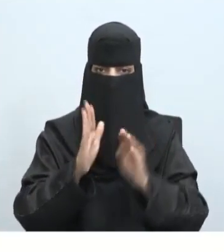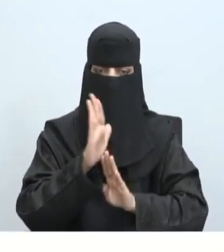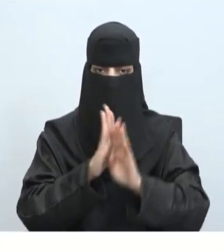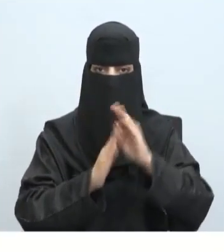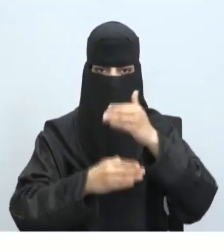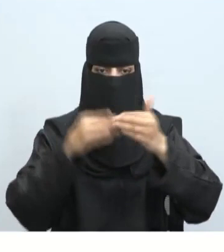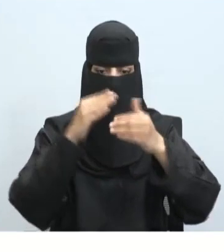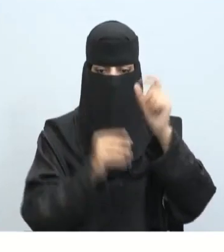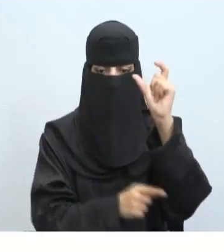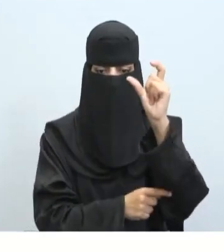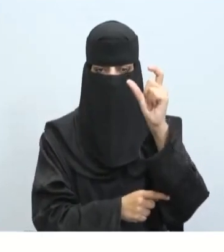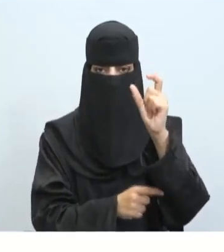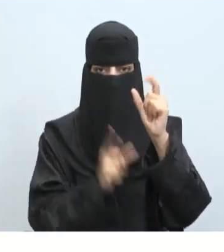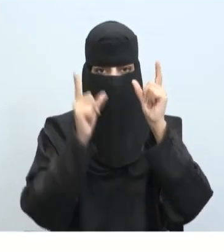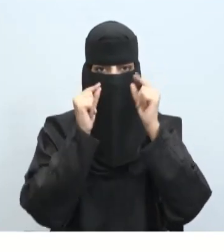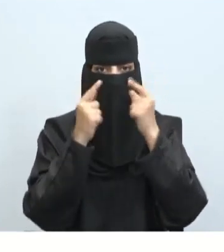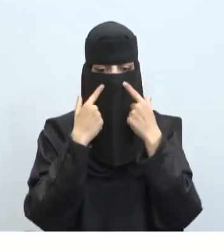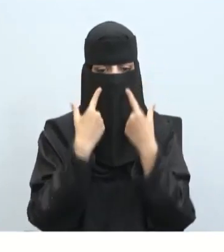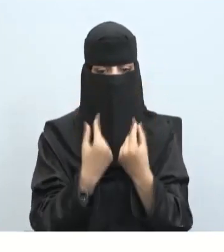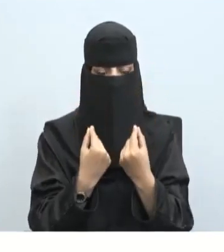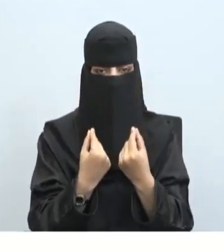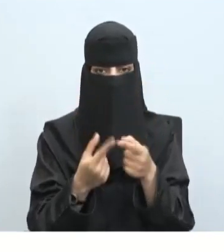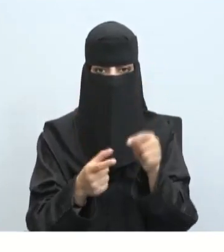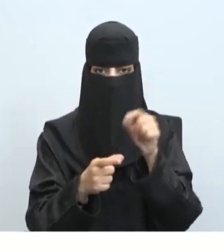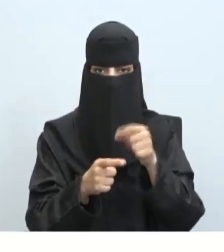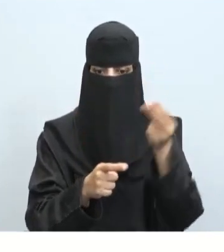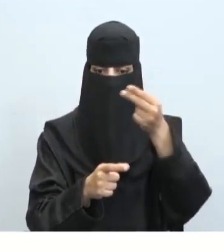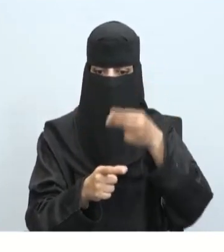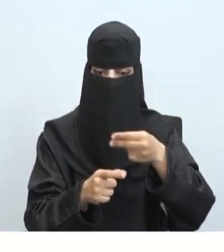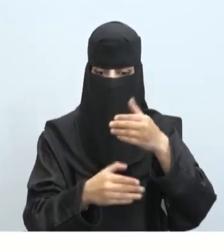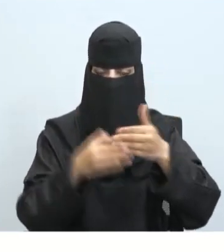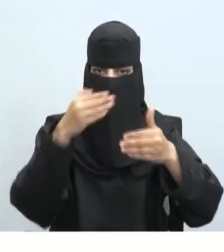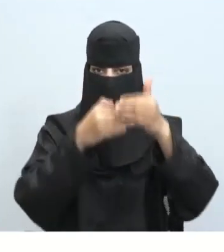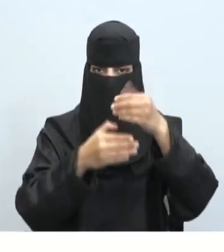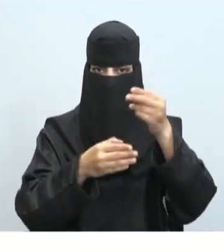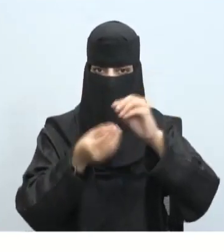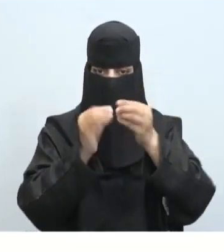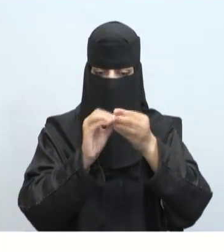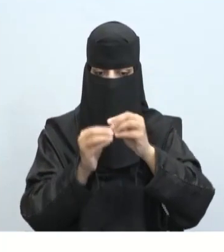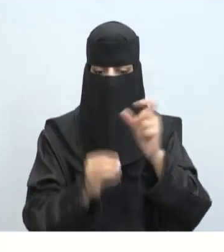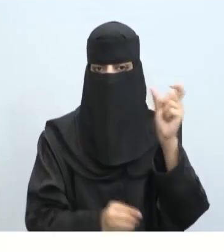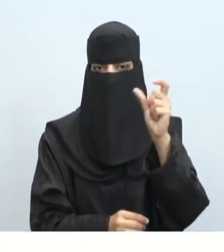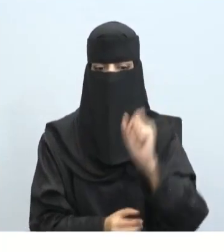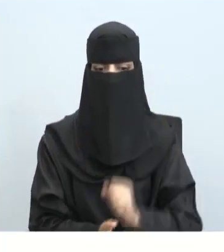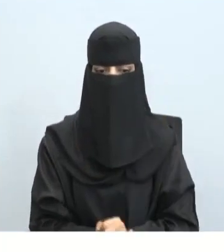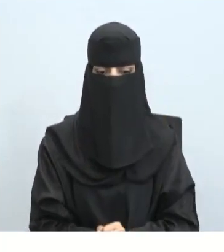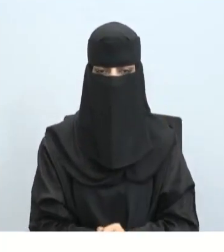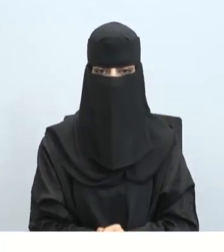عماره المساجد مثلا رائعا في فن العماره والز رفه